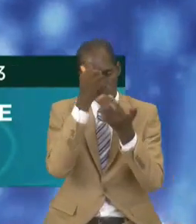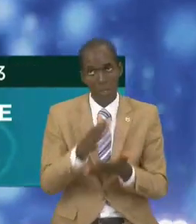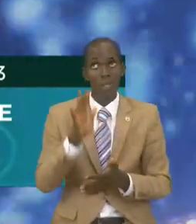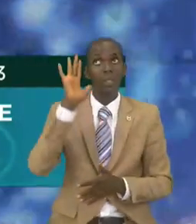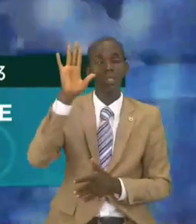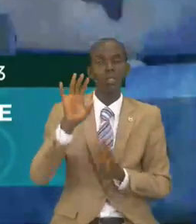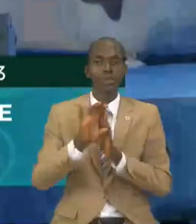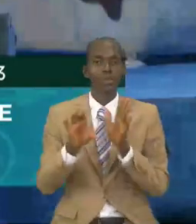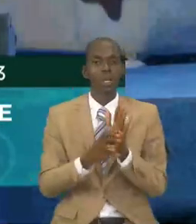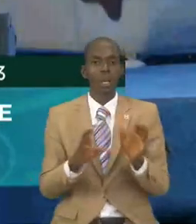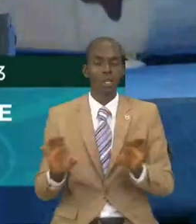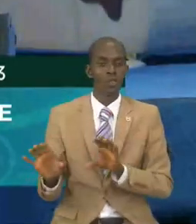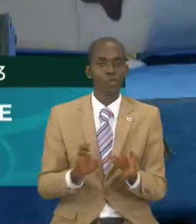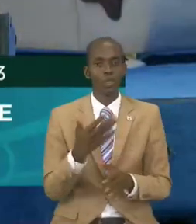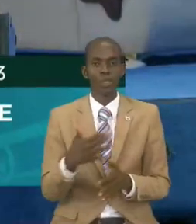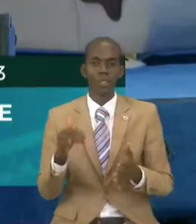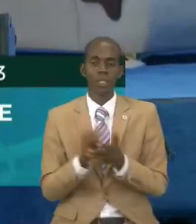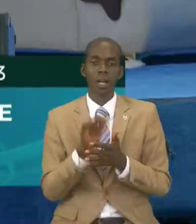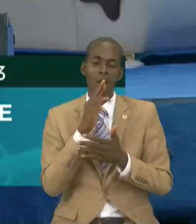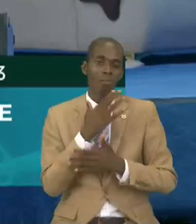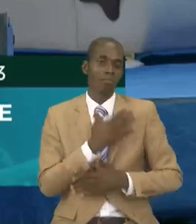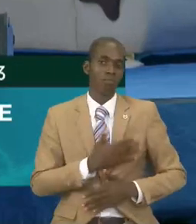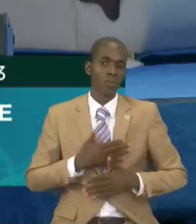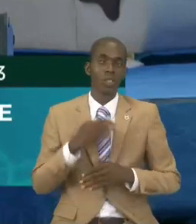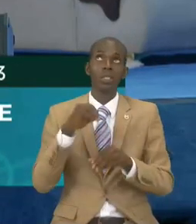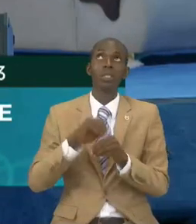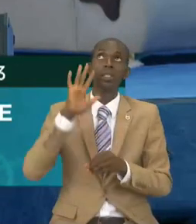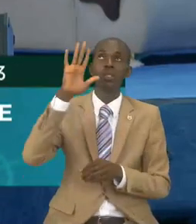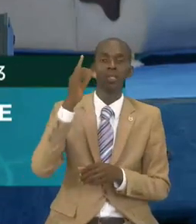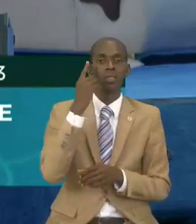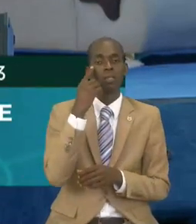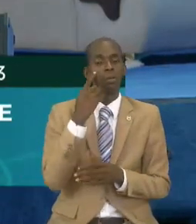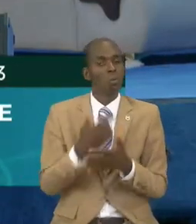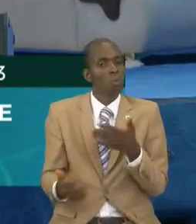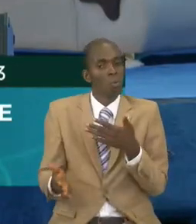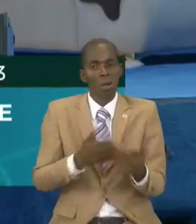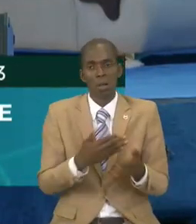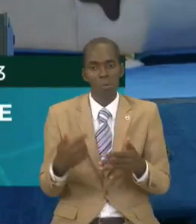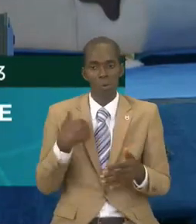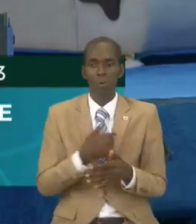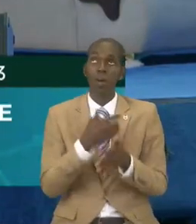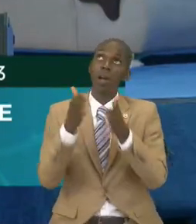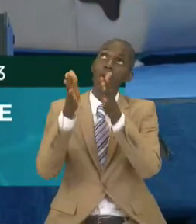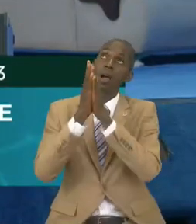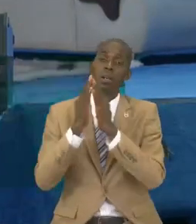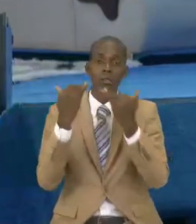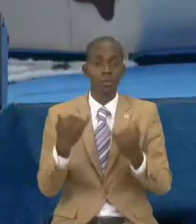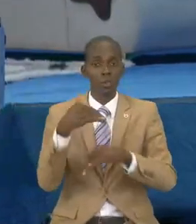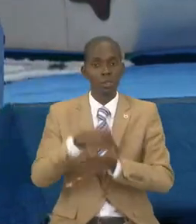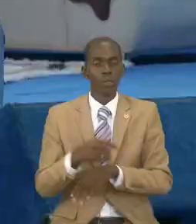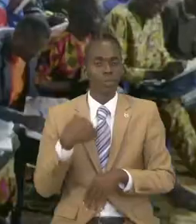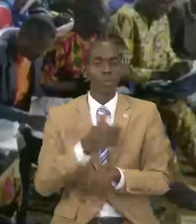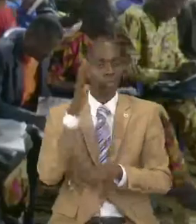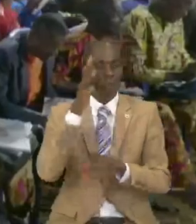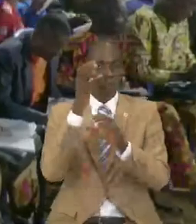que nous faisons ce qui lui est agréable. Tout ce que nous demandons ce soir, nous